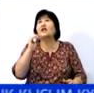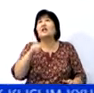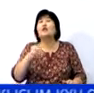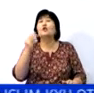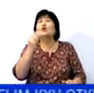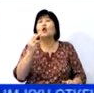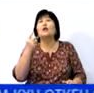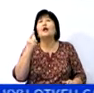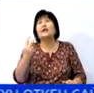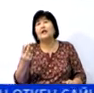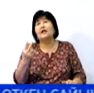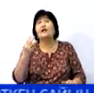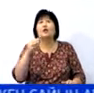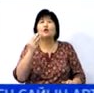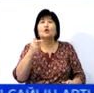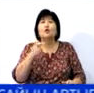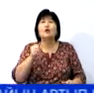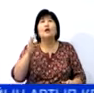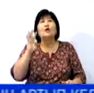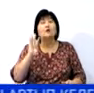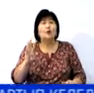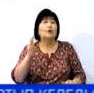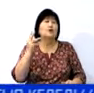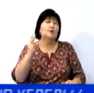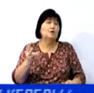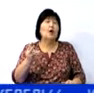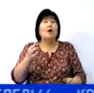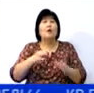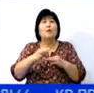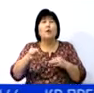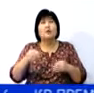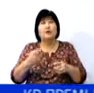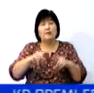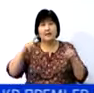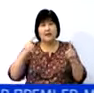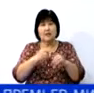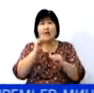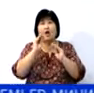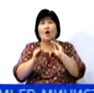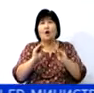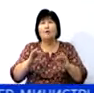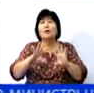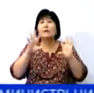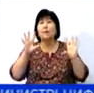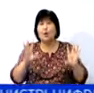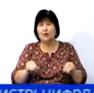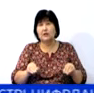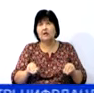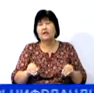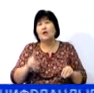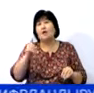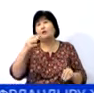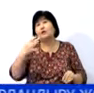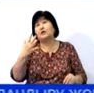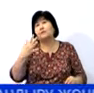2, Шұғыла 3, Шұғыла 4 мөлтек аудандарында мына инженерлік коммуникациялық инфрақұрылым бойынша 145 миллион